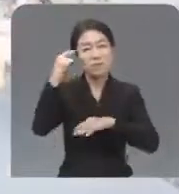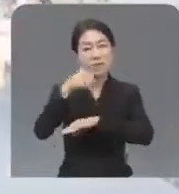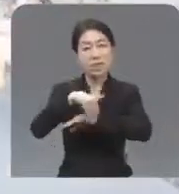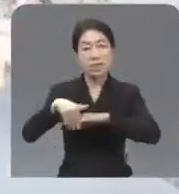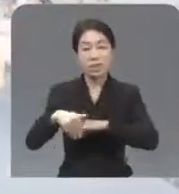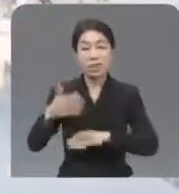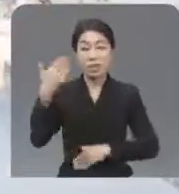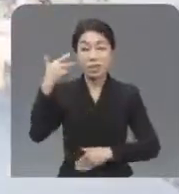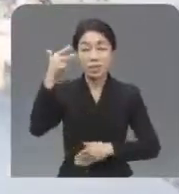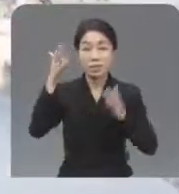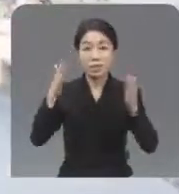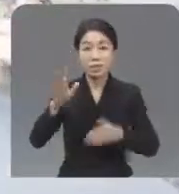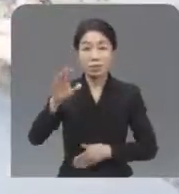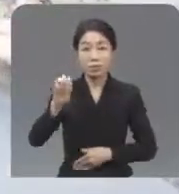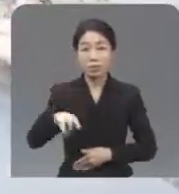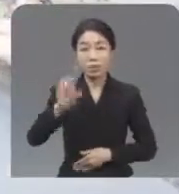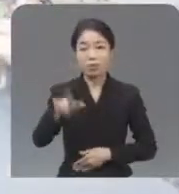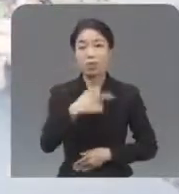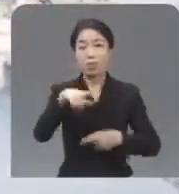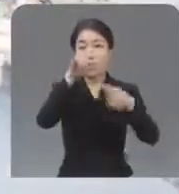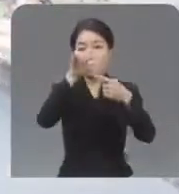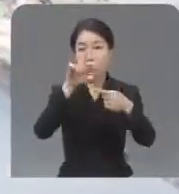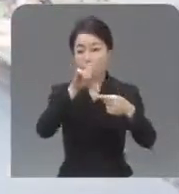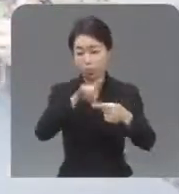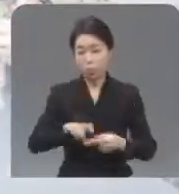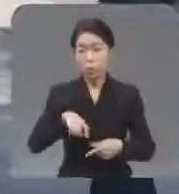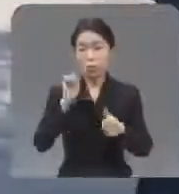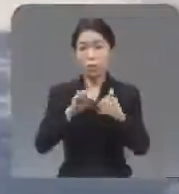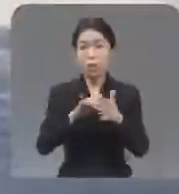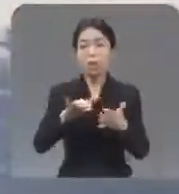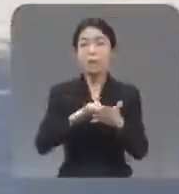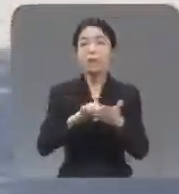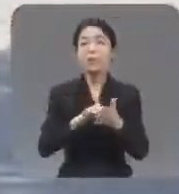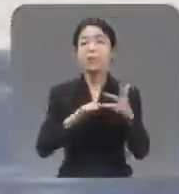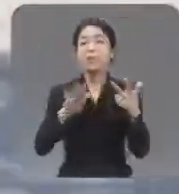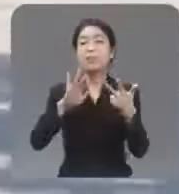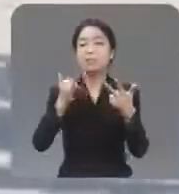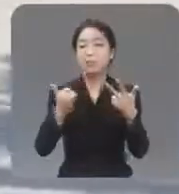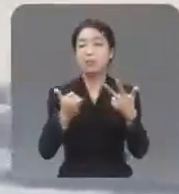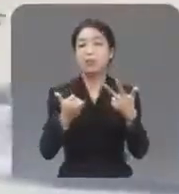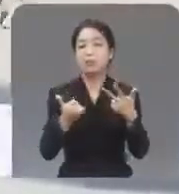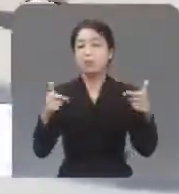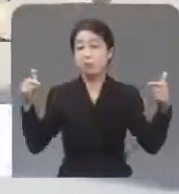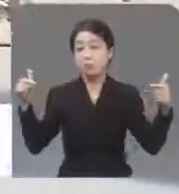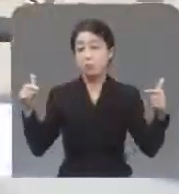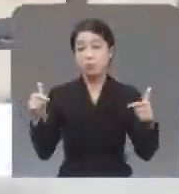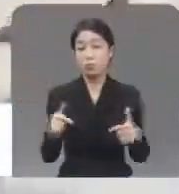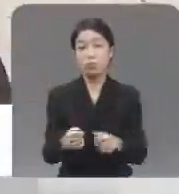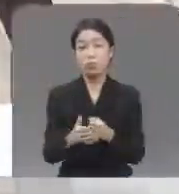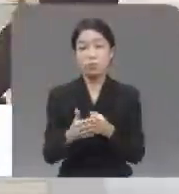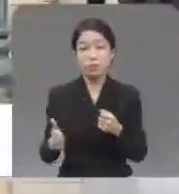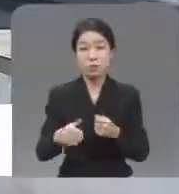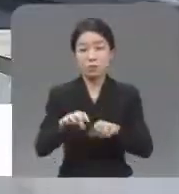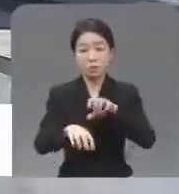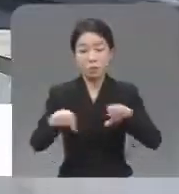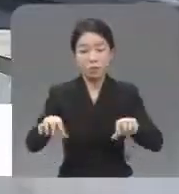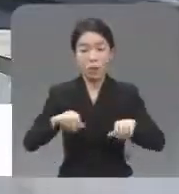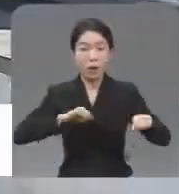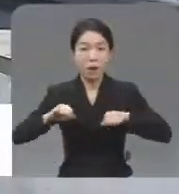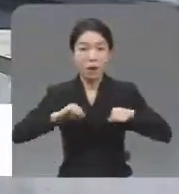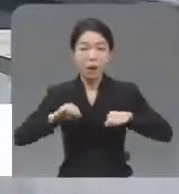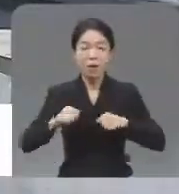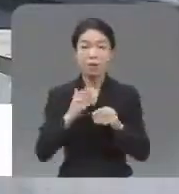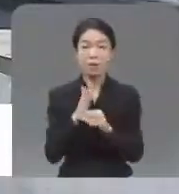지난 일주일간 광주의 하루 평균 확진자가 7명에 그치는 등 코로나19 확산세가 꺾이면서 곳곳에 활기가